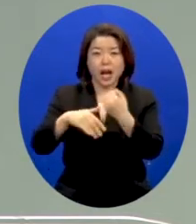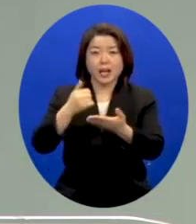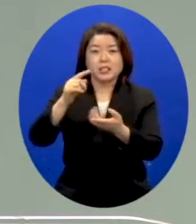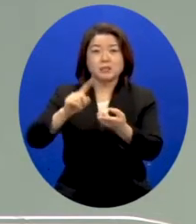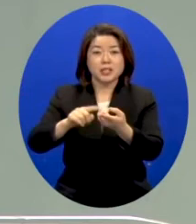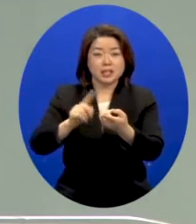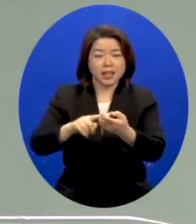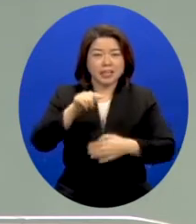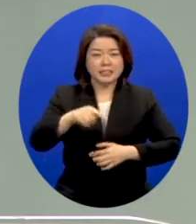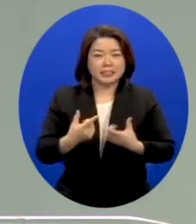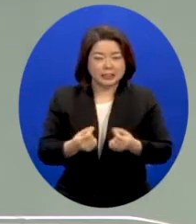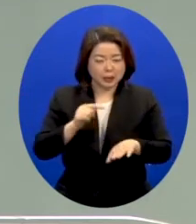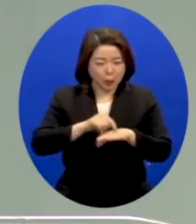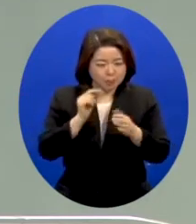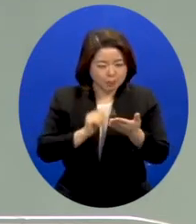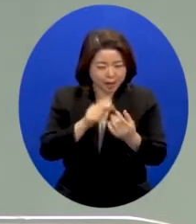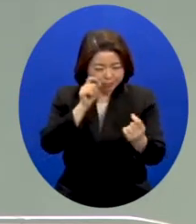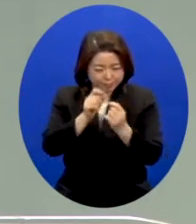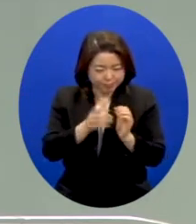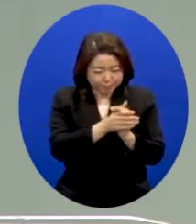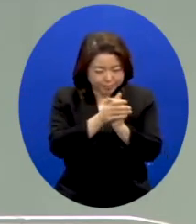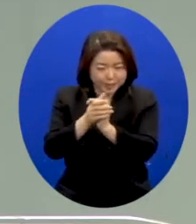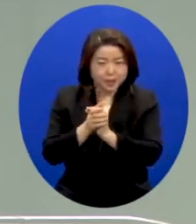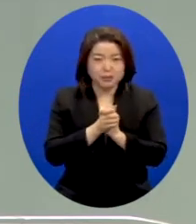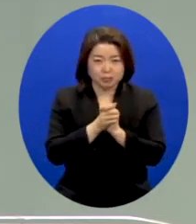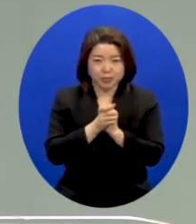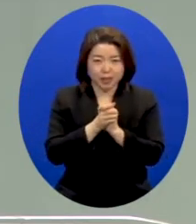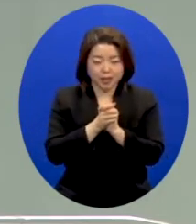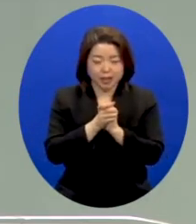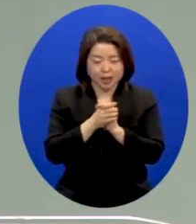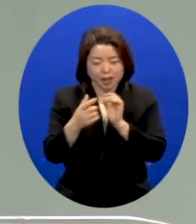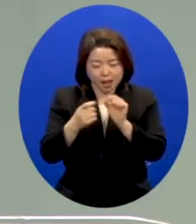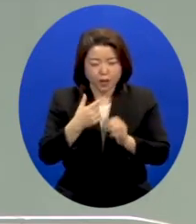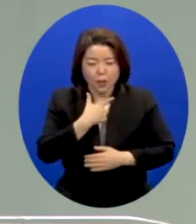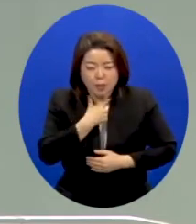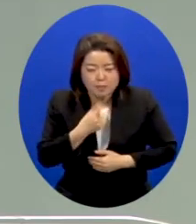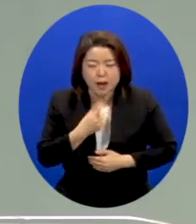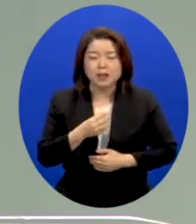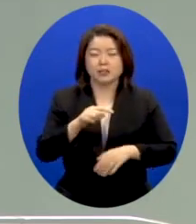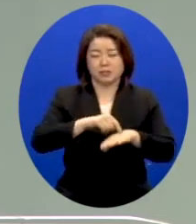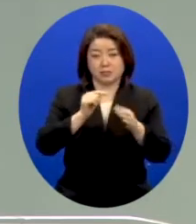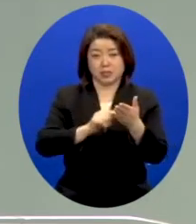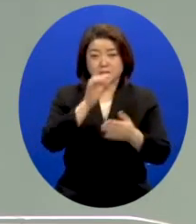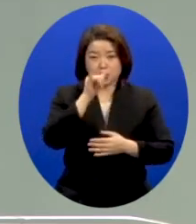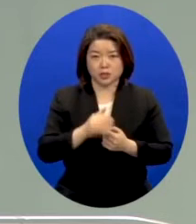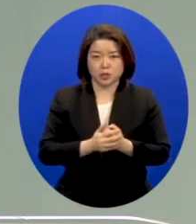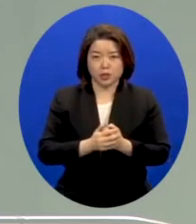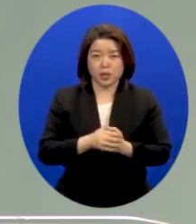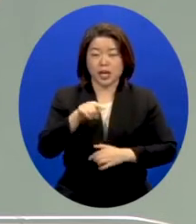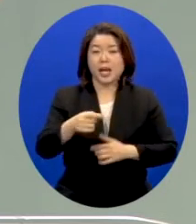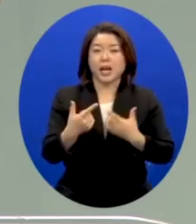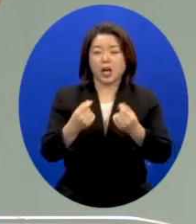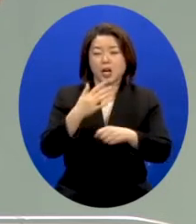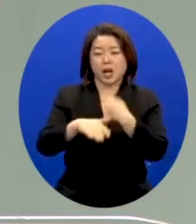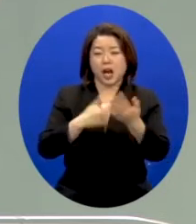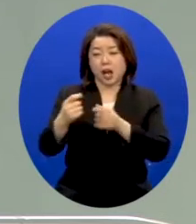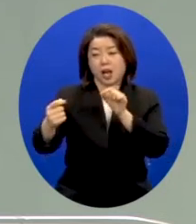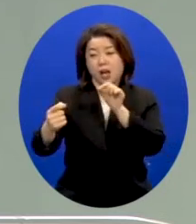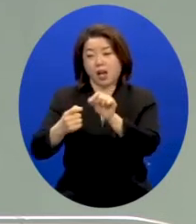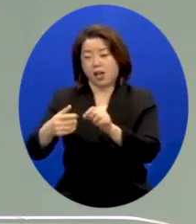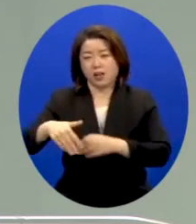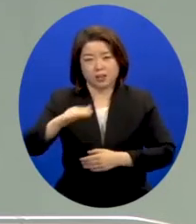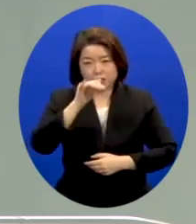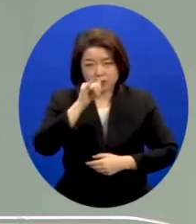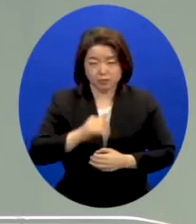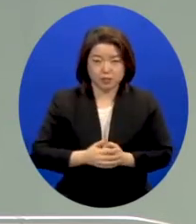그런 마음의 칩니다 하나님과 가까이 하고 싶은 마음이 있었던 거예요 여러분 그렇게 하나님께 다 갔어요